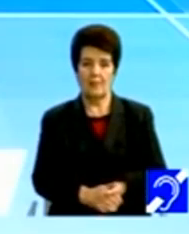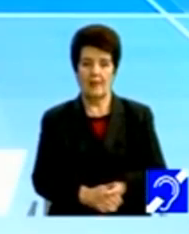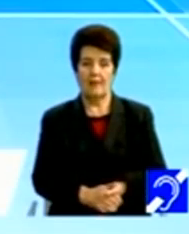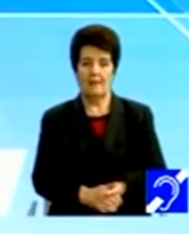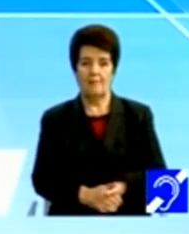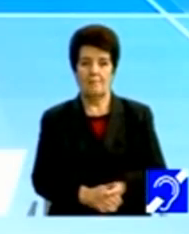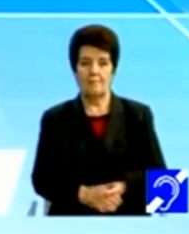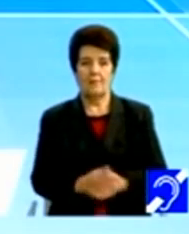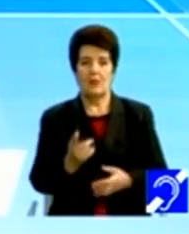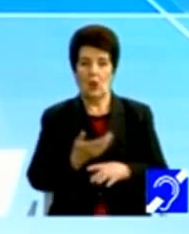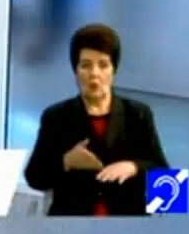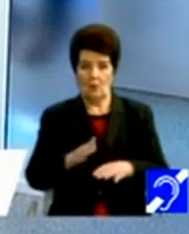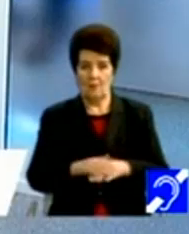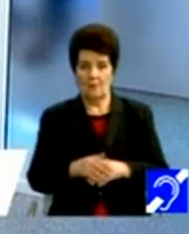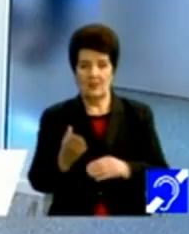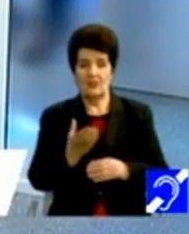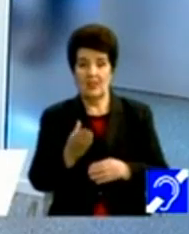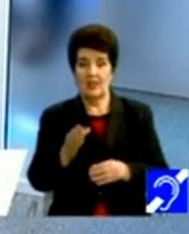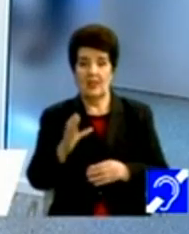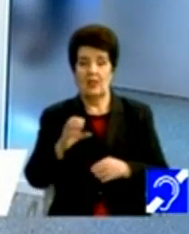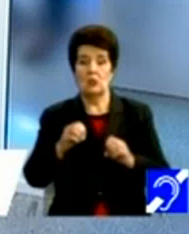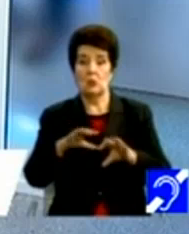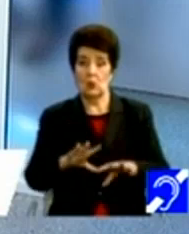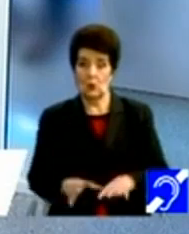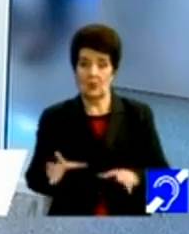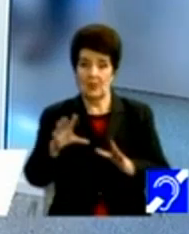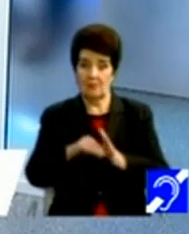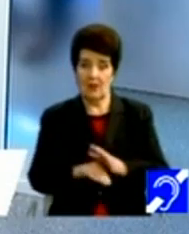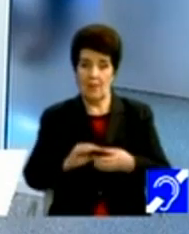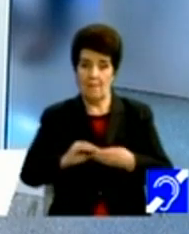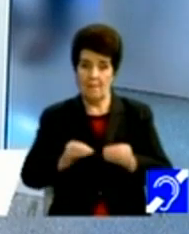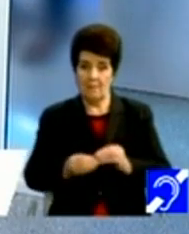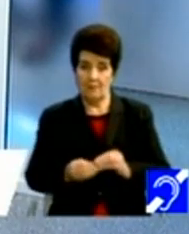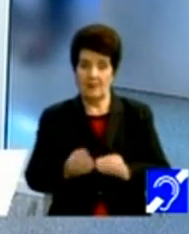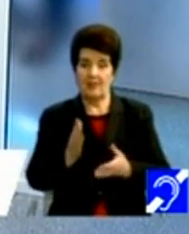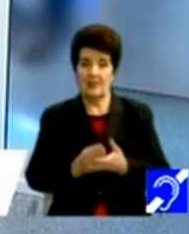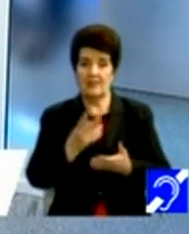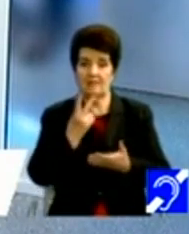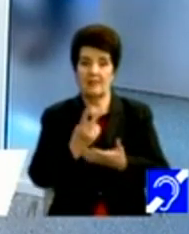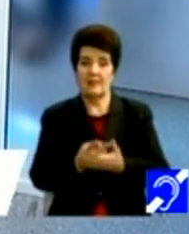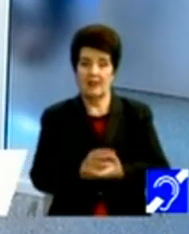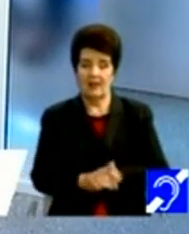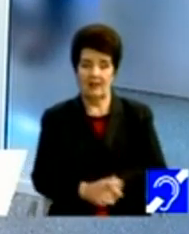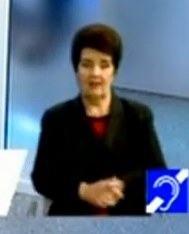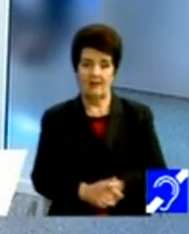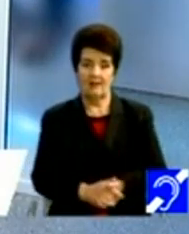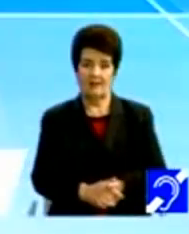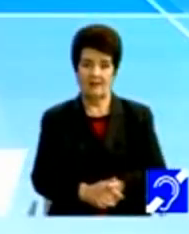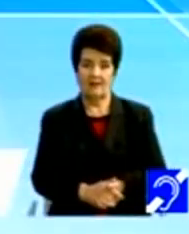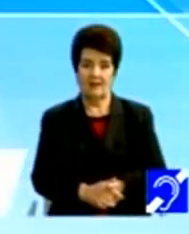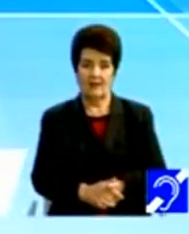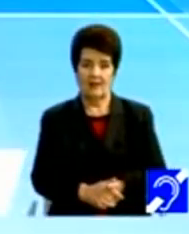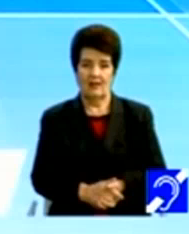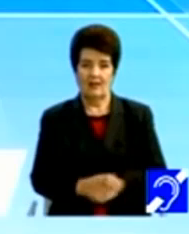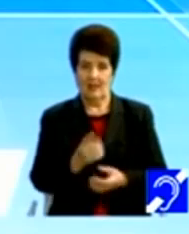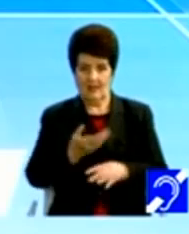Este un dosar complicat, deci puteți vorbi... Ce soluții de reglementare a problemei transnistrene aveți în vedere? E un